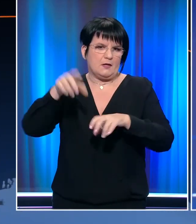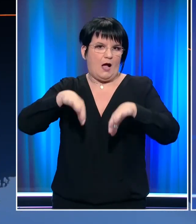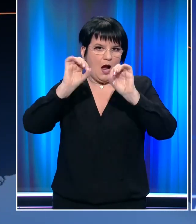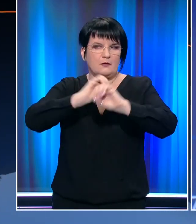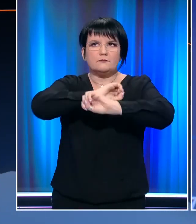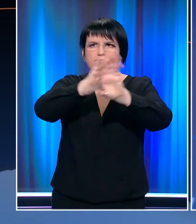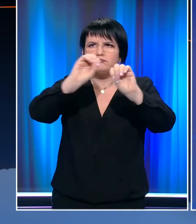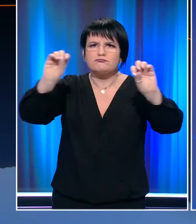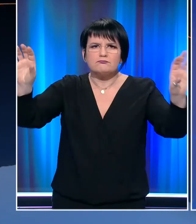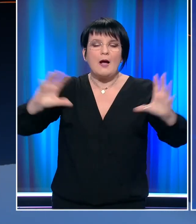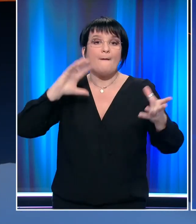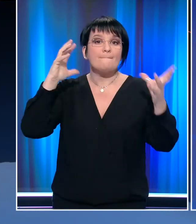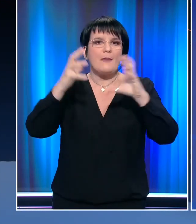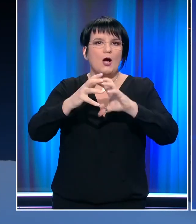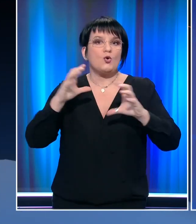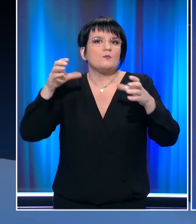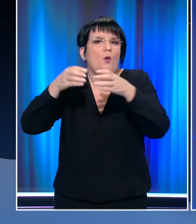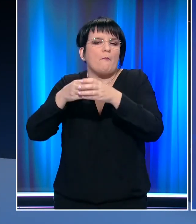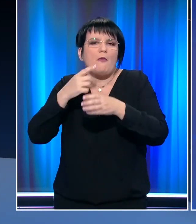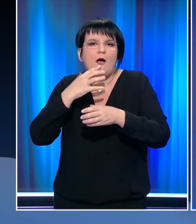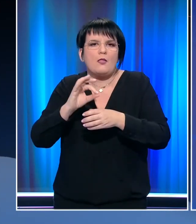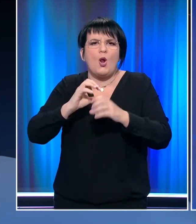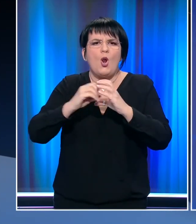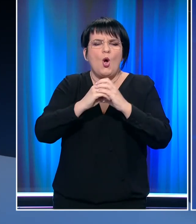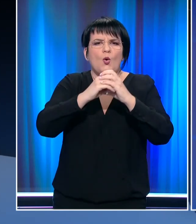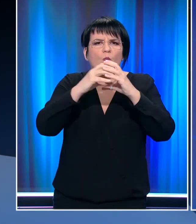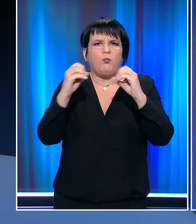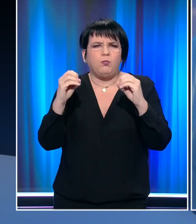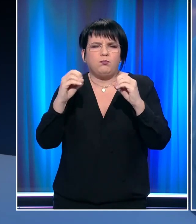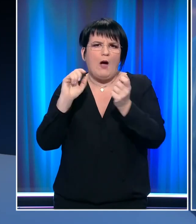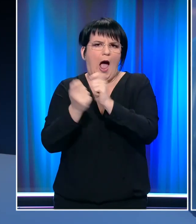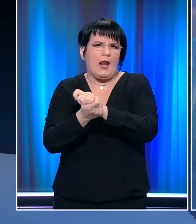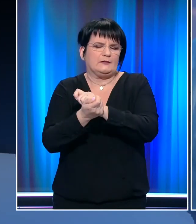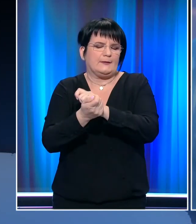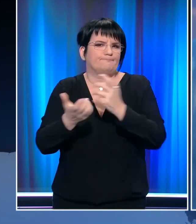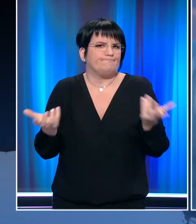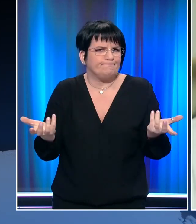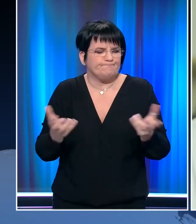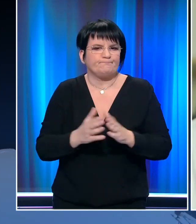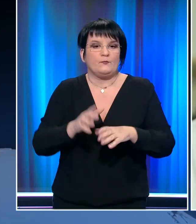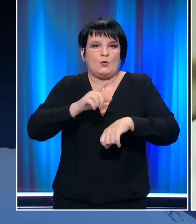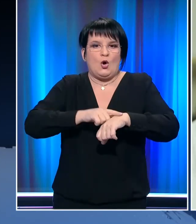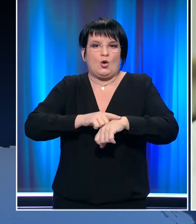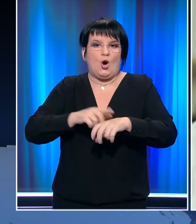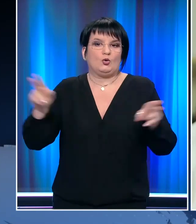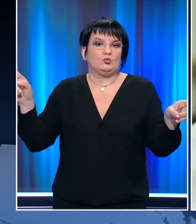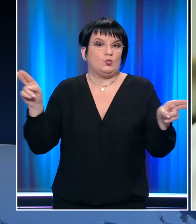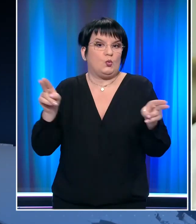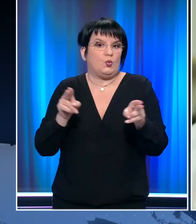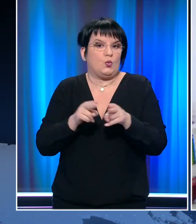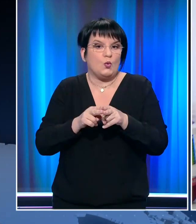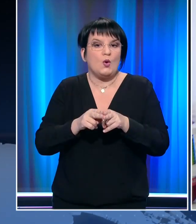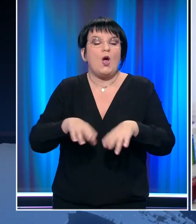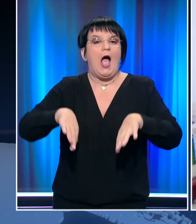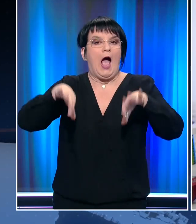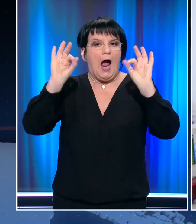η παγκόσμια κοινότητα ανησυχεί για τη μετάλλαξη του ιού. Ο χρόνος μετρά αντίστροφα για την έναρξη των